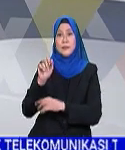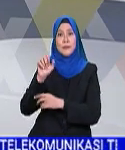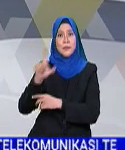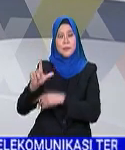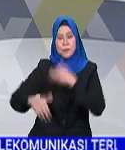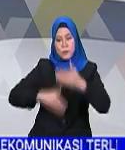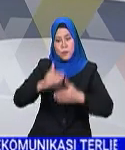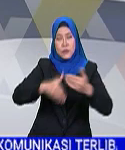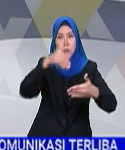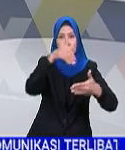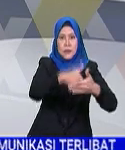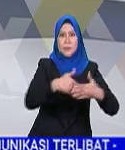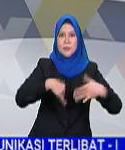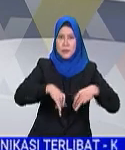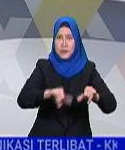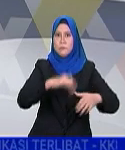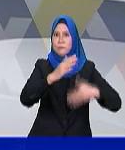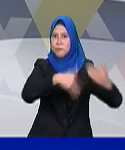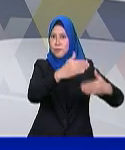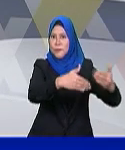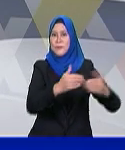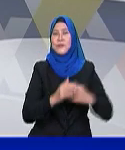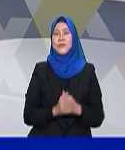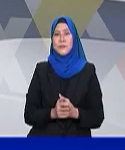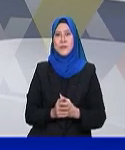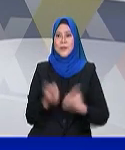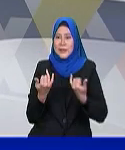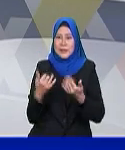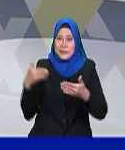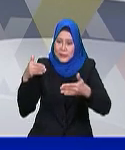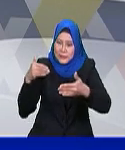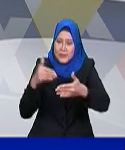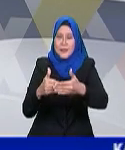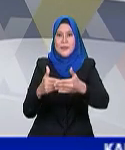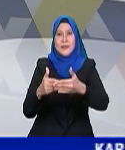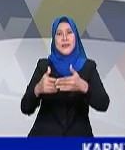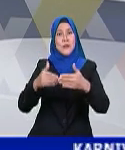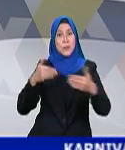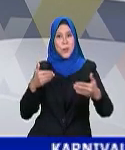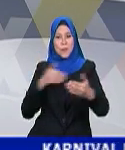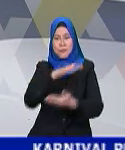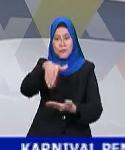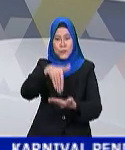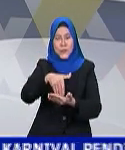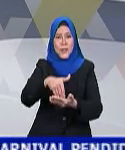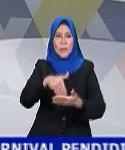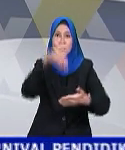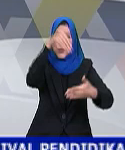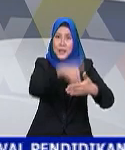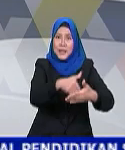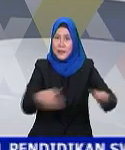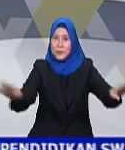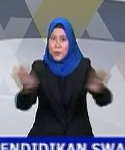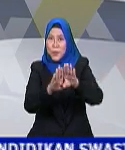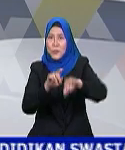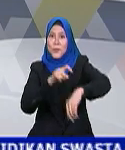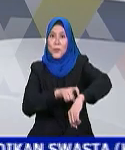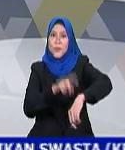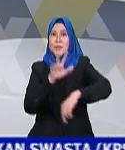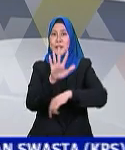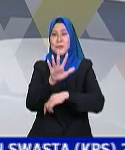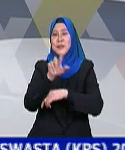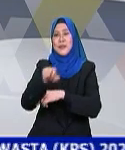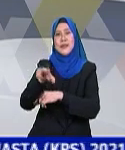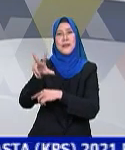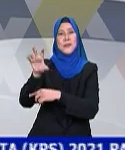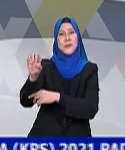pengundian masih lagi berlangsung. Walaupun berada pada minit-minit akhir sebelum pintu pusat mengundi ditutup, tepat pukul